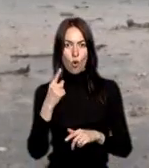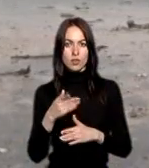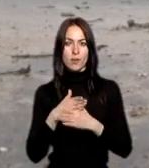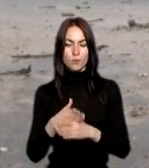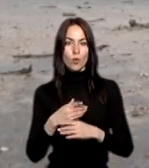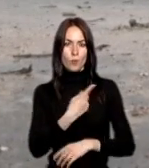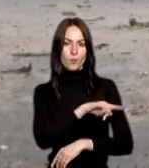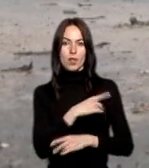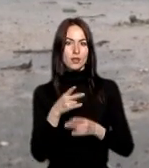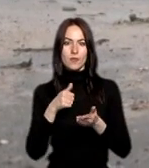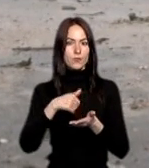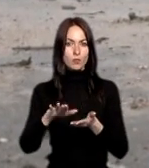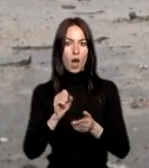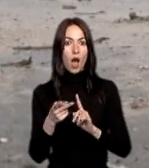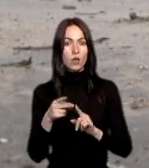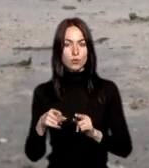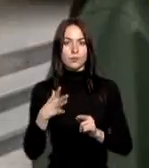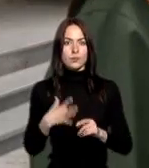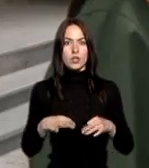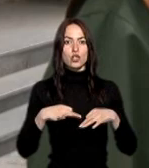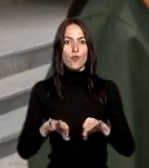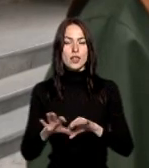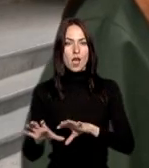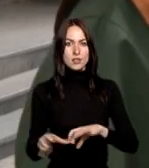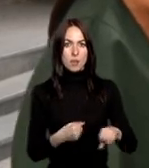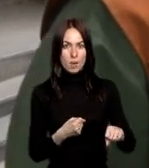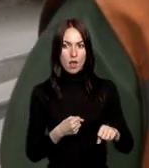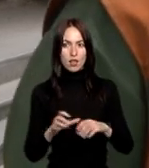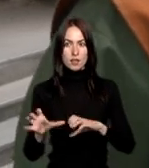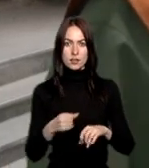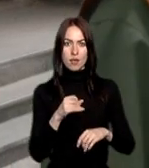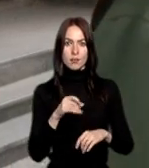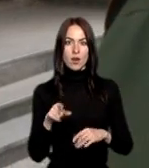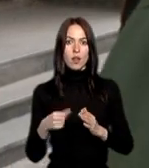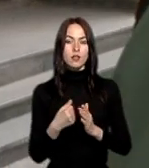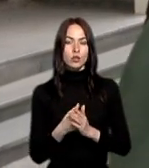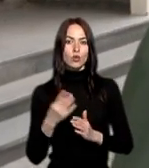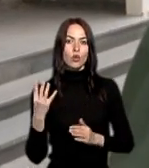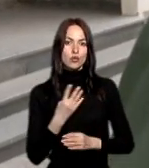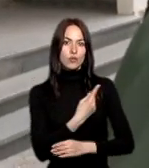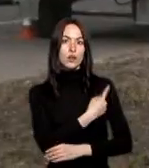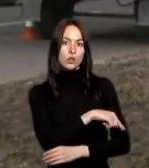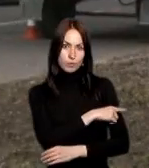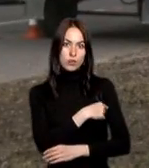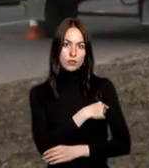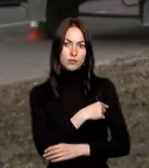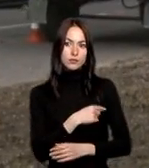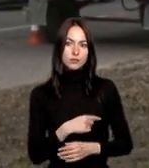медиків відмовився, іншого забрала швидка. Забрали її до лікарні до четверки, ну і та й